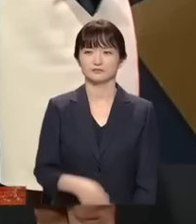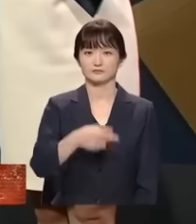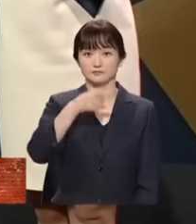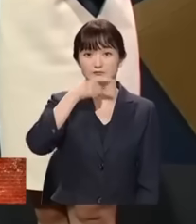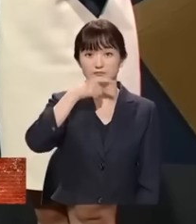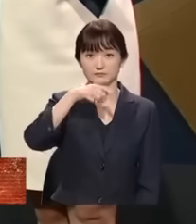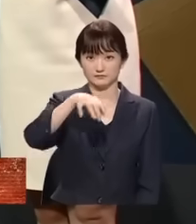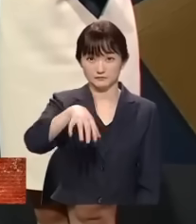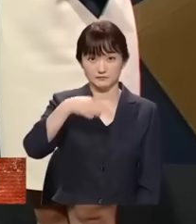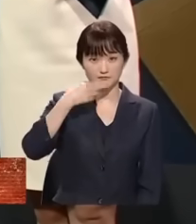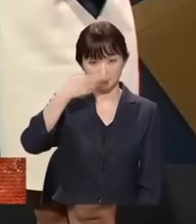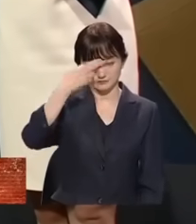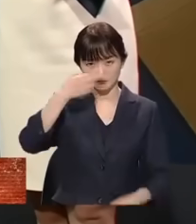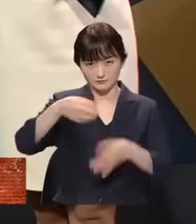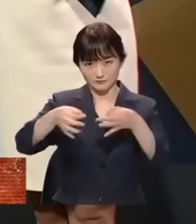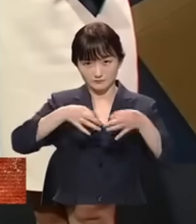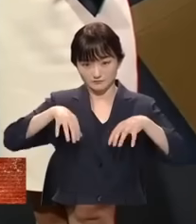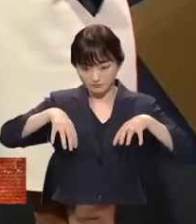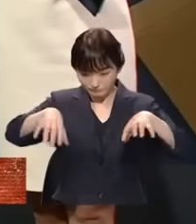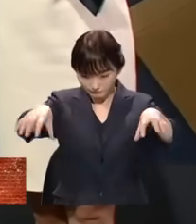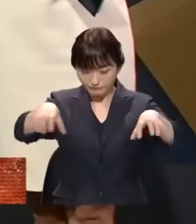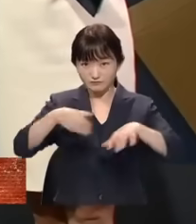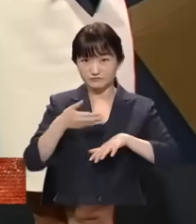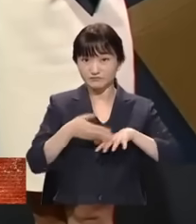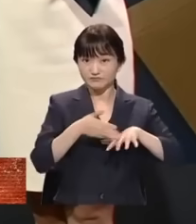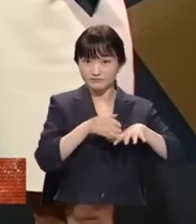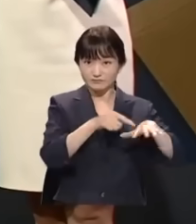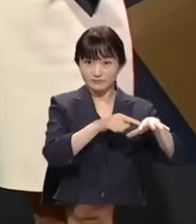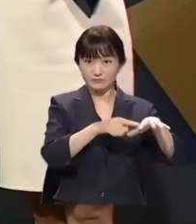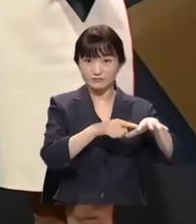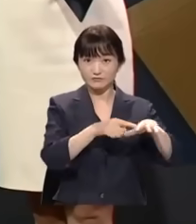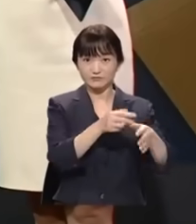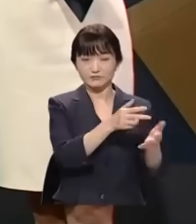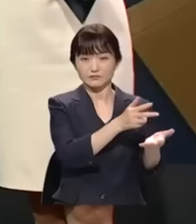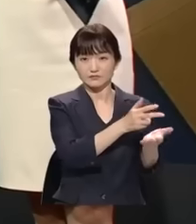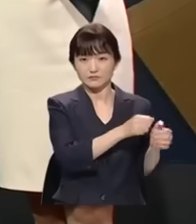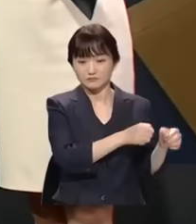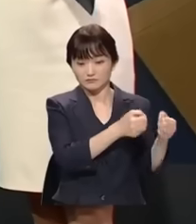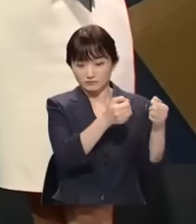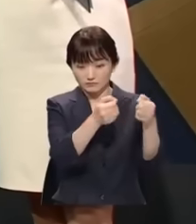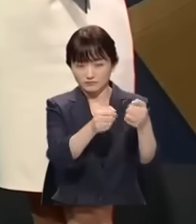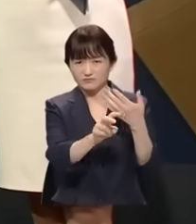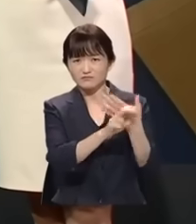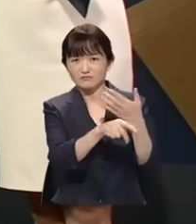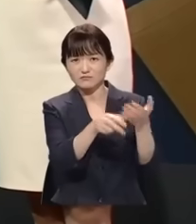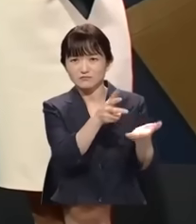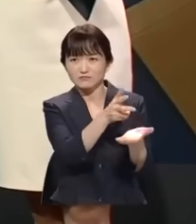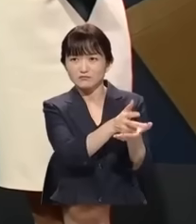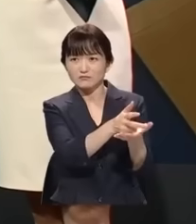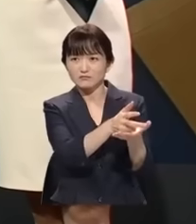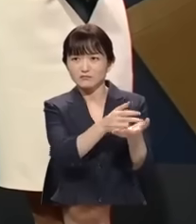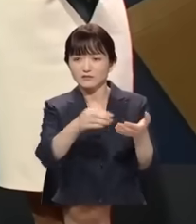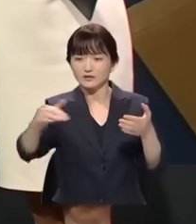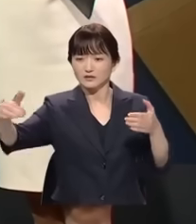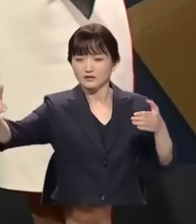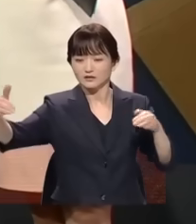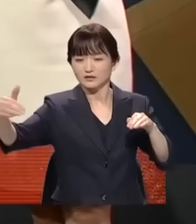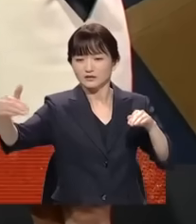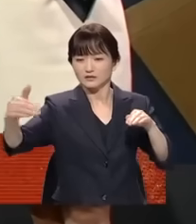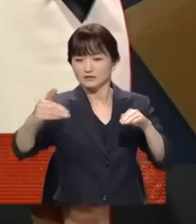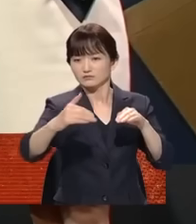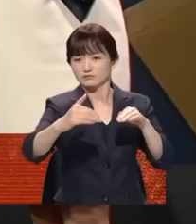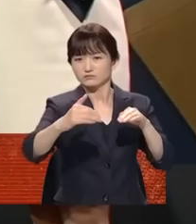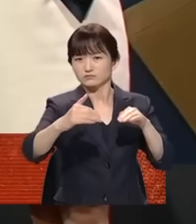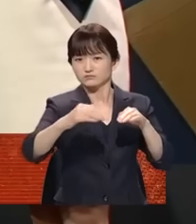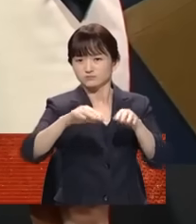수원의 한 유흥가에서 조직폭력배가 불법 주차를 하는 바람에 수많은 차량이 오도가도 못하는 일이